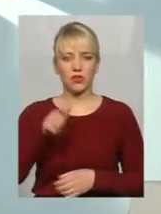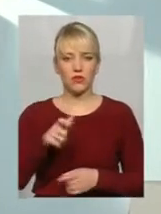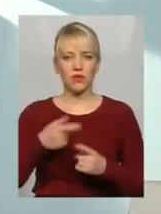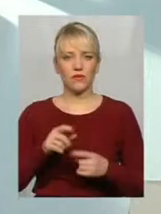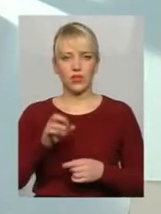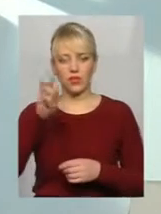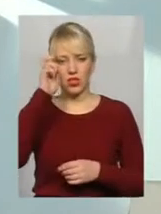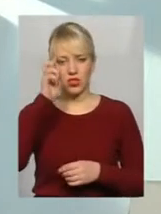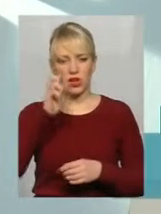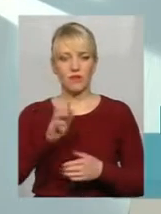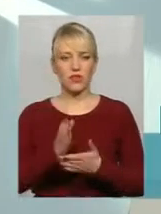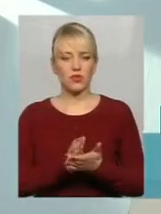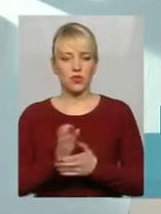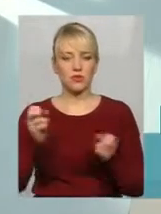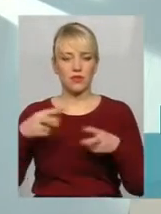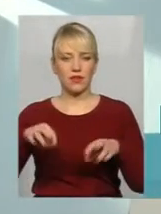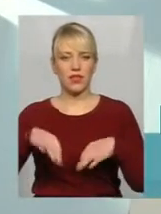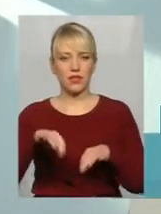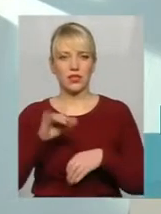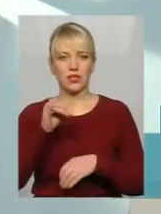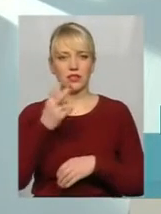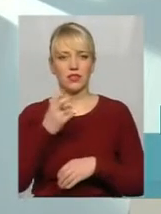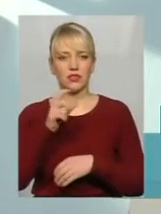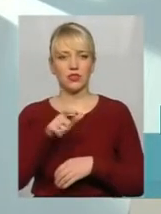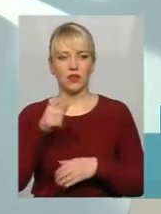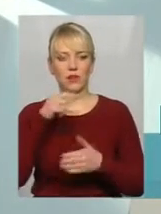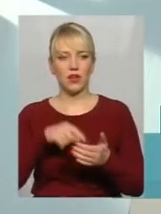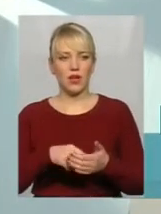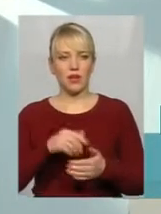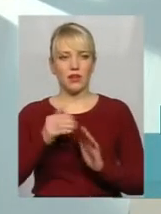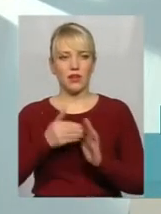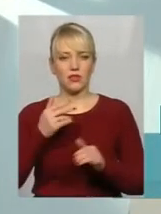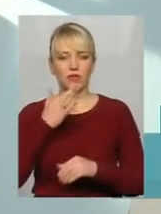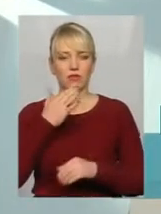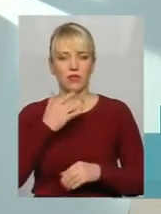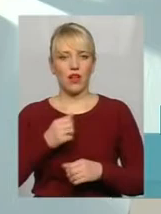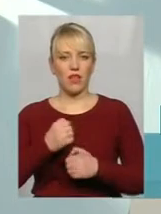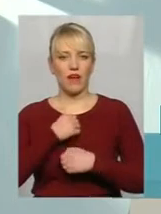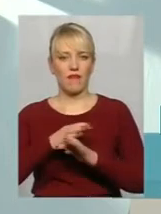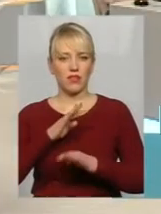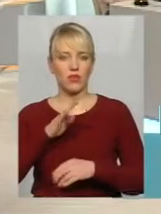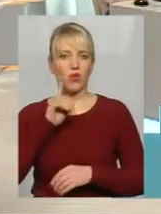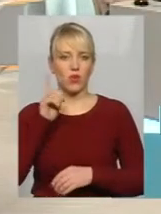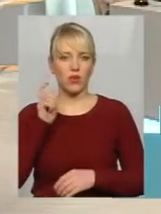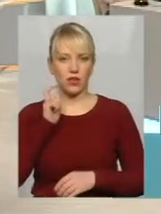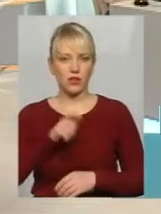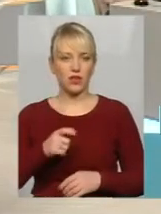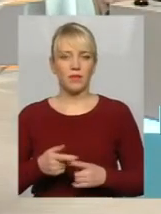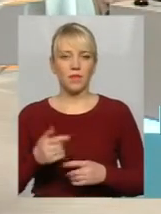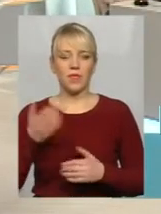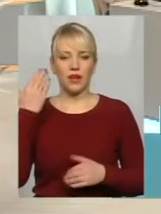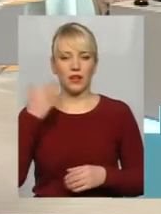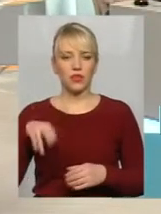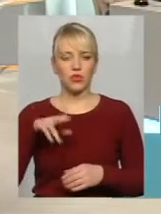служби спеціального транспорту і 200 чоловік підлягають призиву до Національної гвардії України. А раніше, якщо я не помиляюсь, до